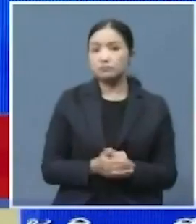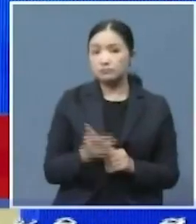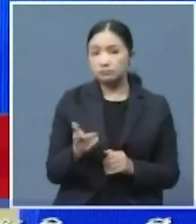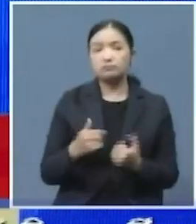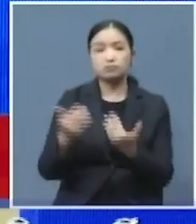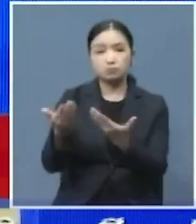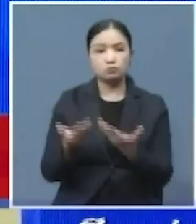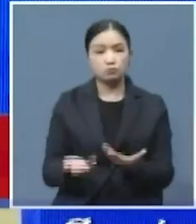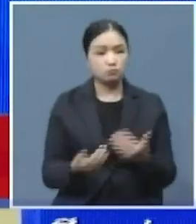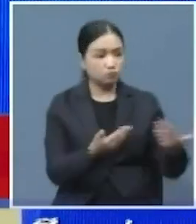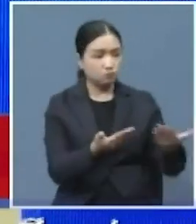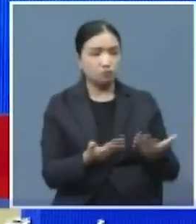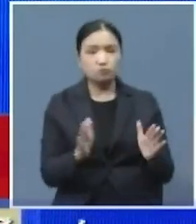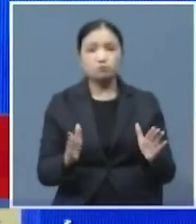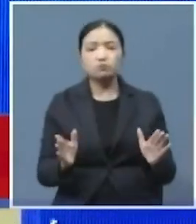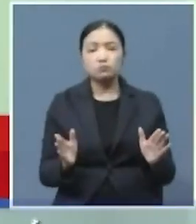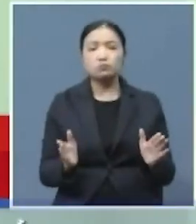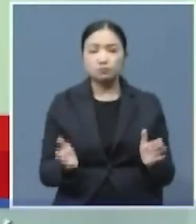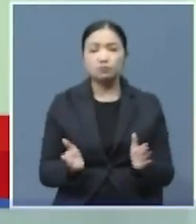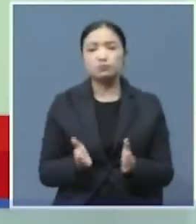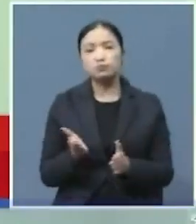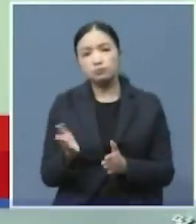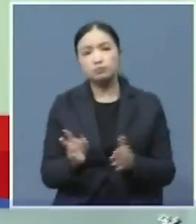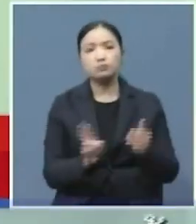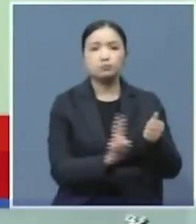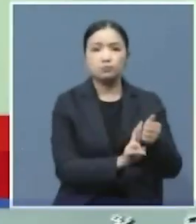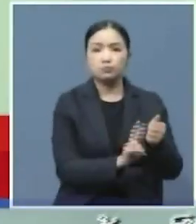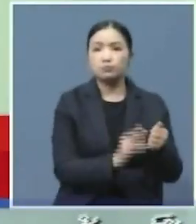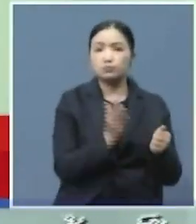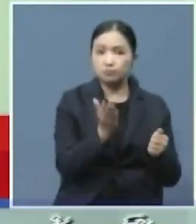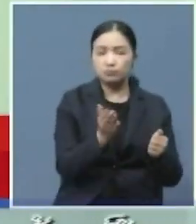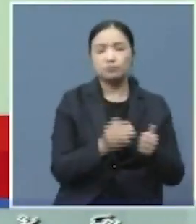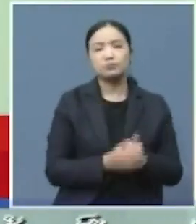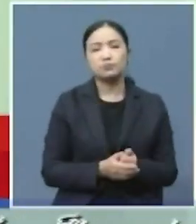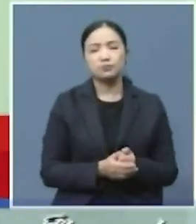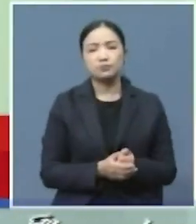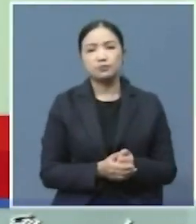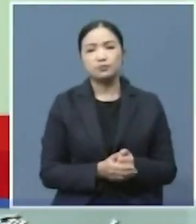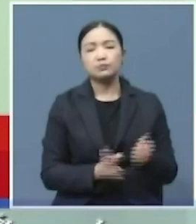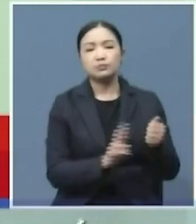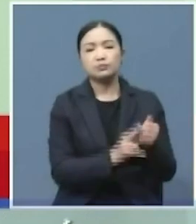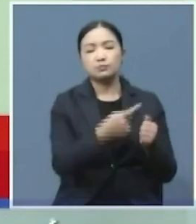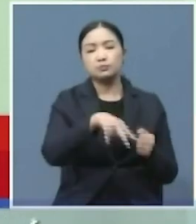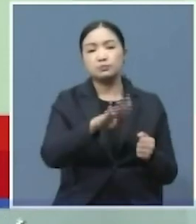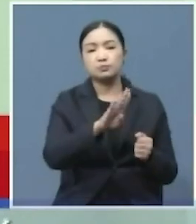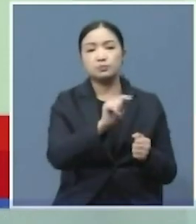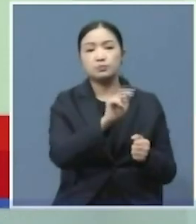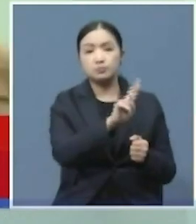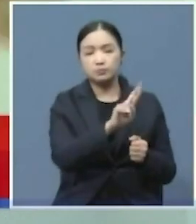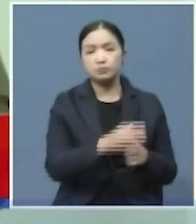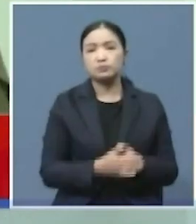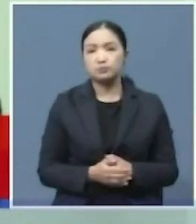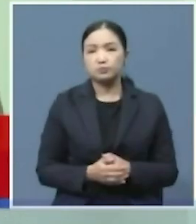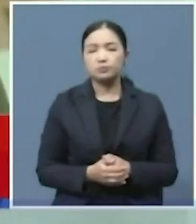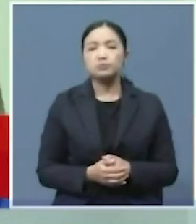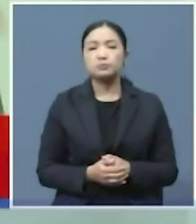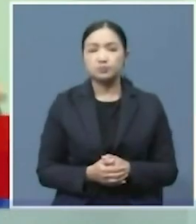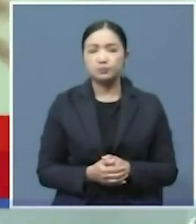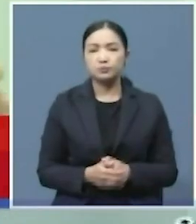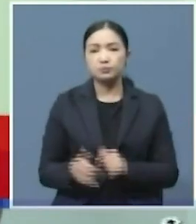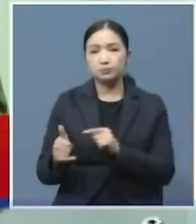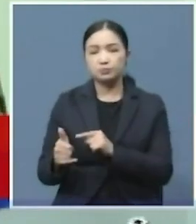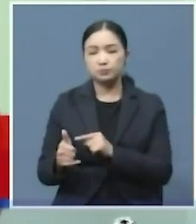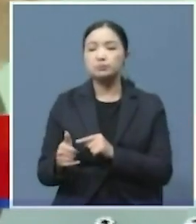บอกว่าได้เชิญผู้เกี่ยวข้องทั้งฝ่ายของบิ๊กโจ๊กพล.ตำรวจเอกสุรเชษหักพานรองผตรและฝ่ายที่กล่าวหาพล.